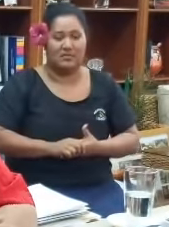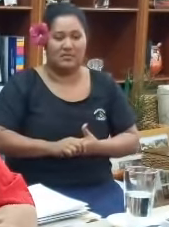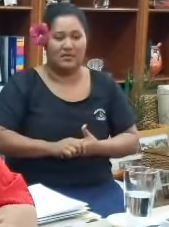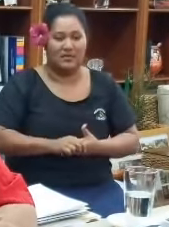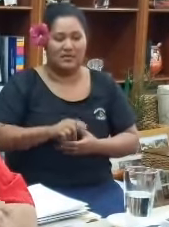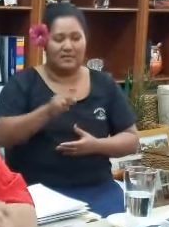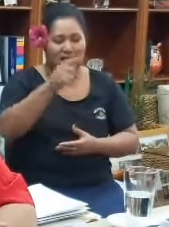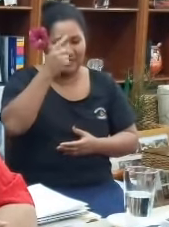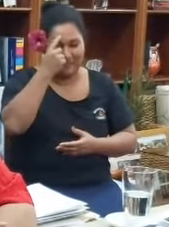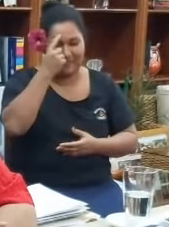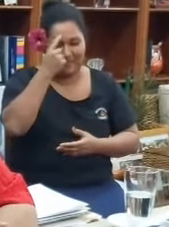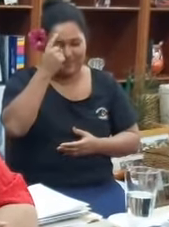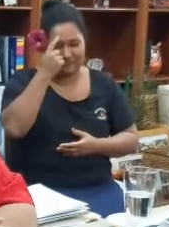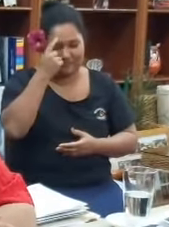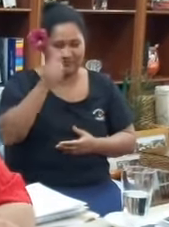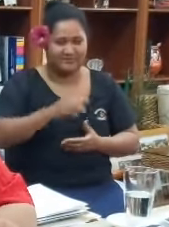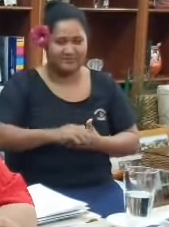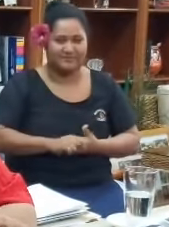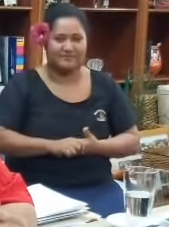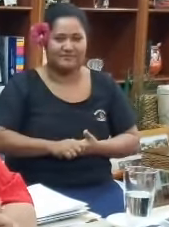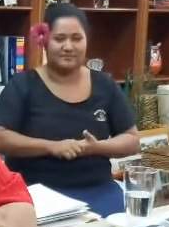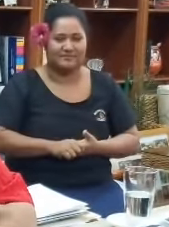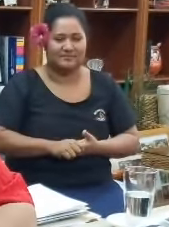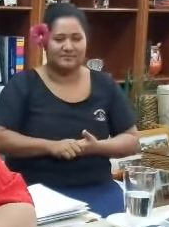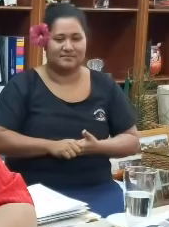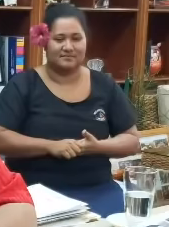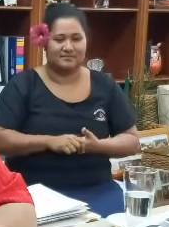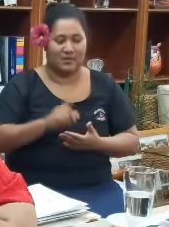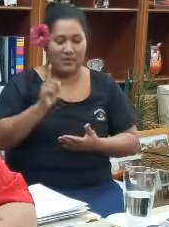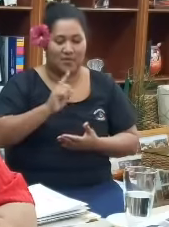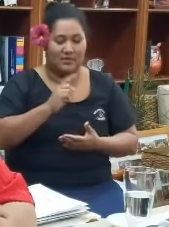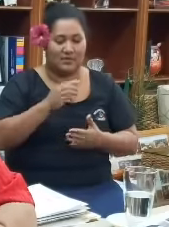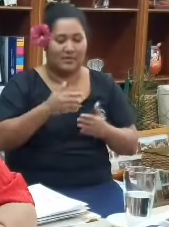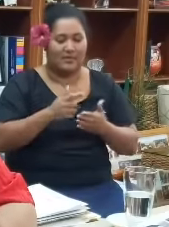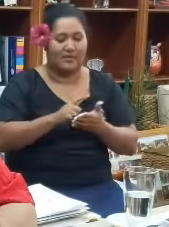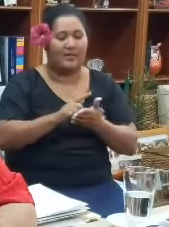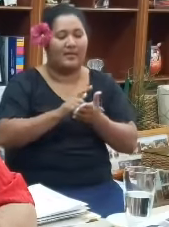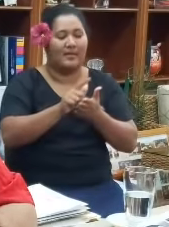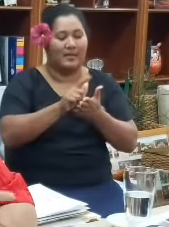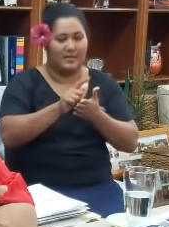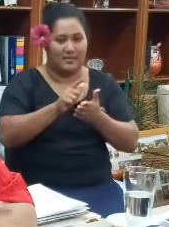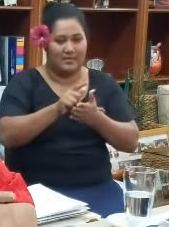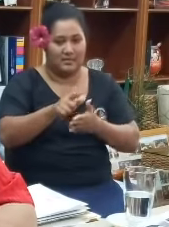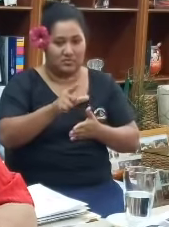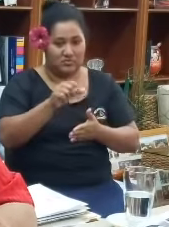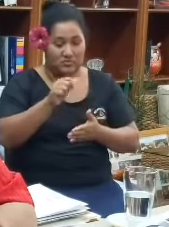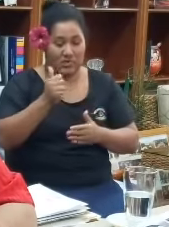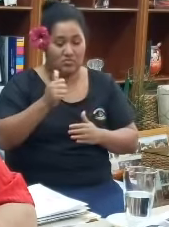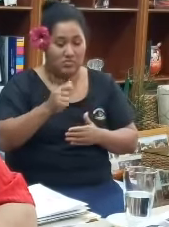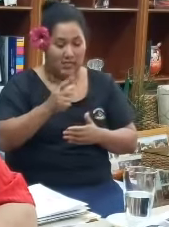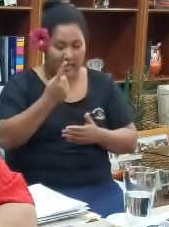Maa fo fo leia. I talatu lau mele la fai. Ewa e umarkas.